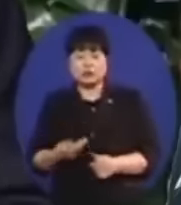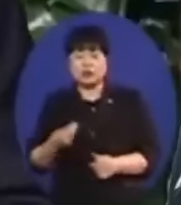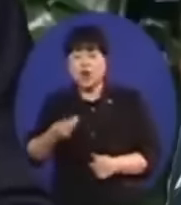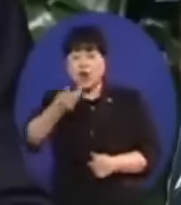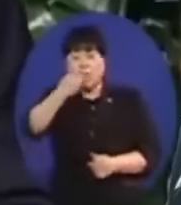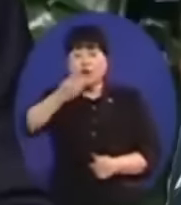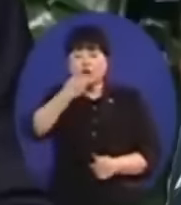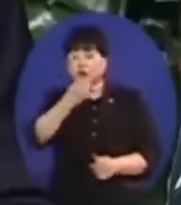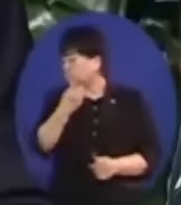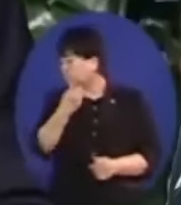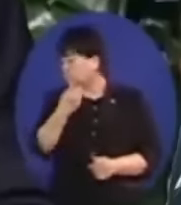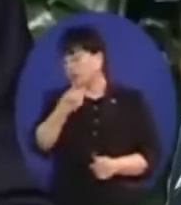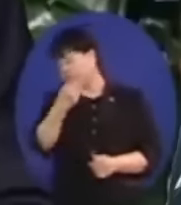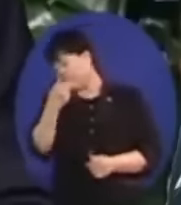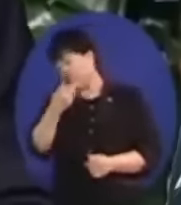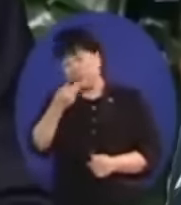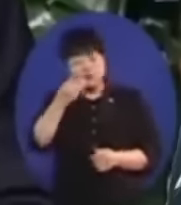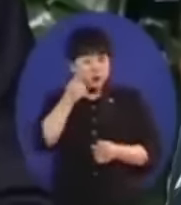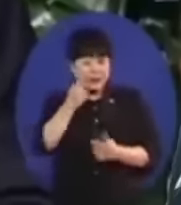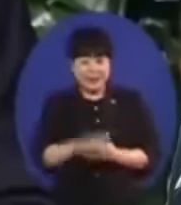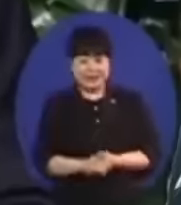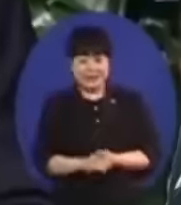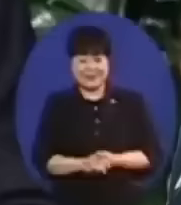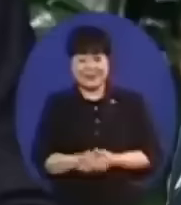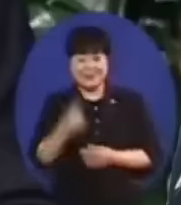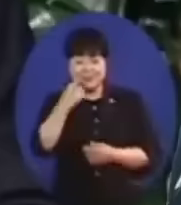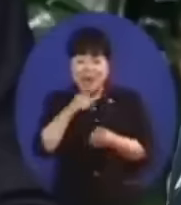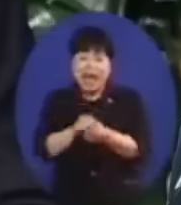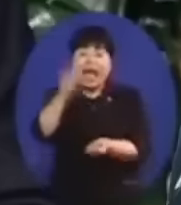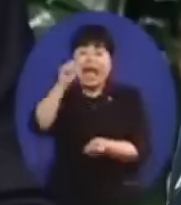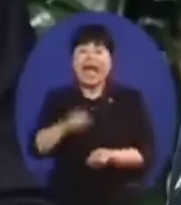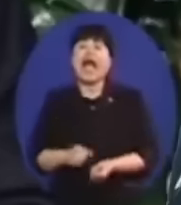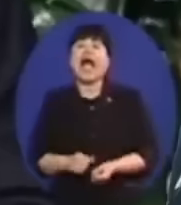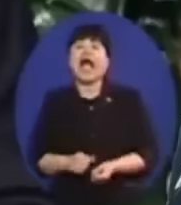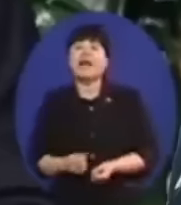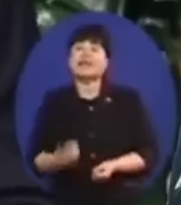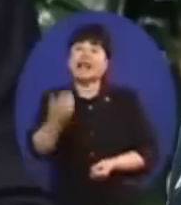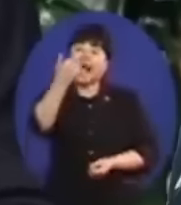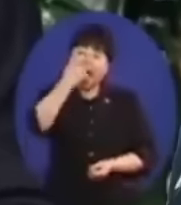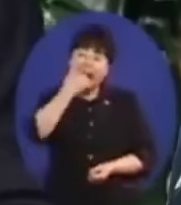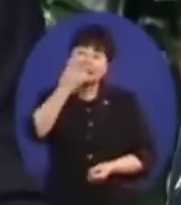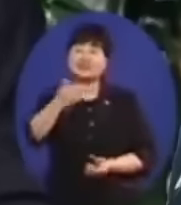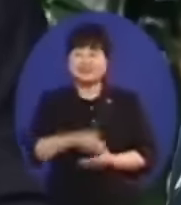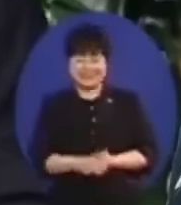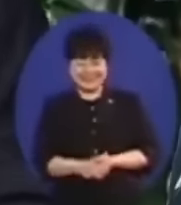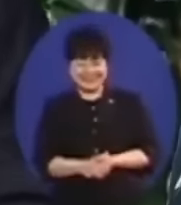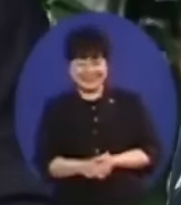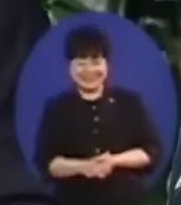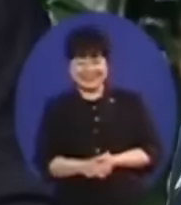돌려버리는데 어떻게 떼먹입니까? 입을 크게 벌려야죠.